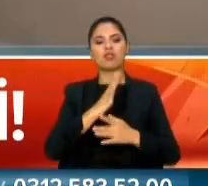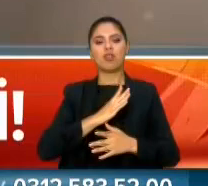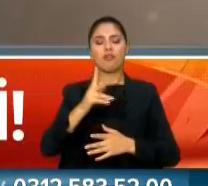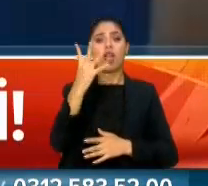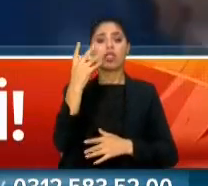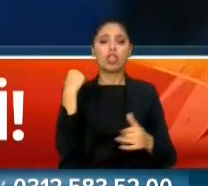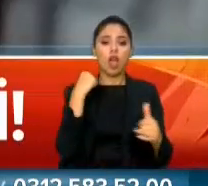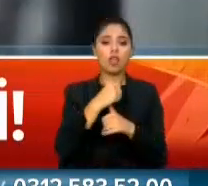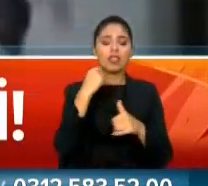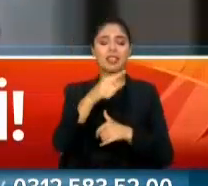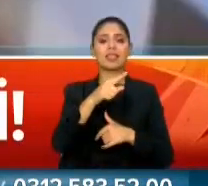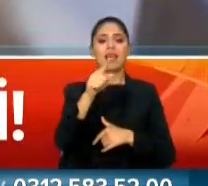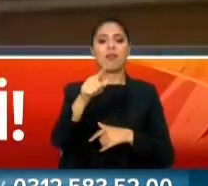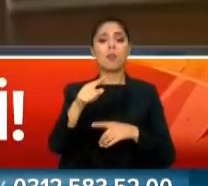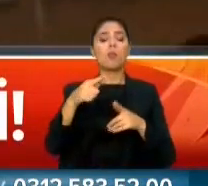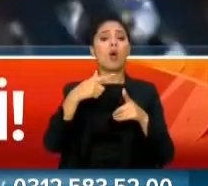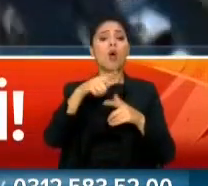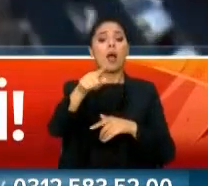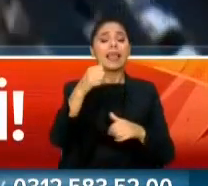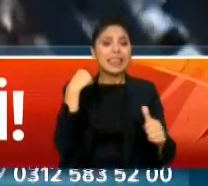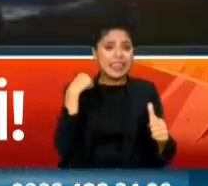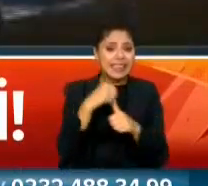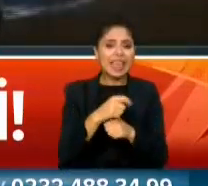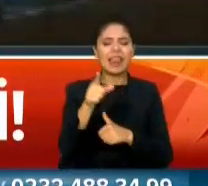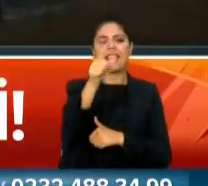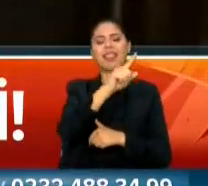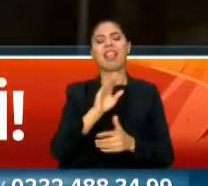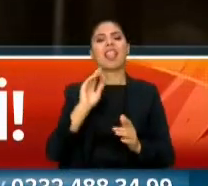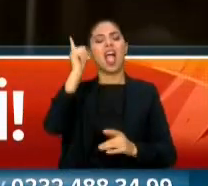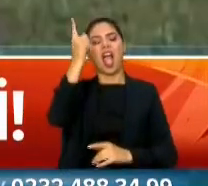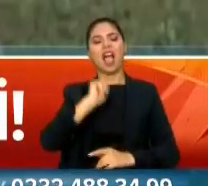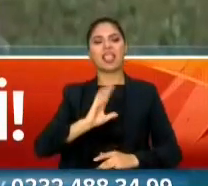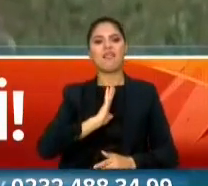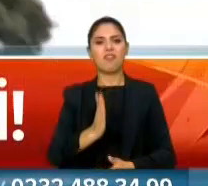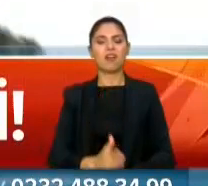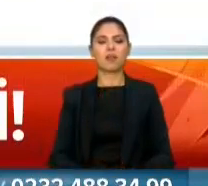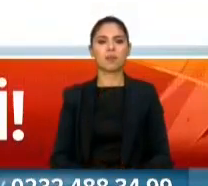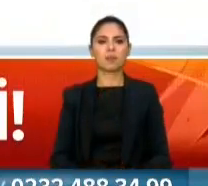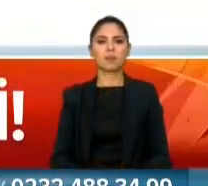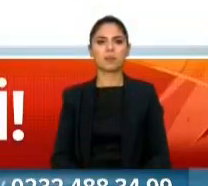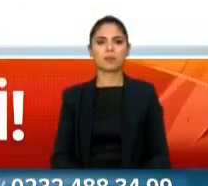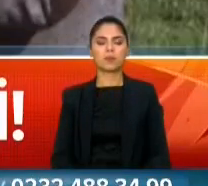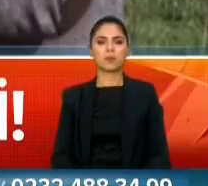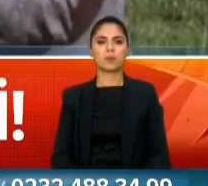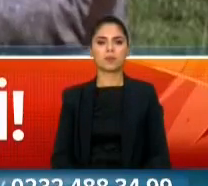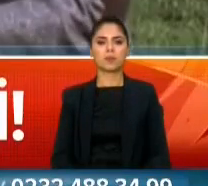kez James Bond olan Pierce Brosnan da Bond tahtına Hardy'yi aday gösterdi.